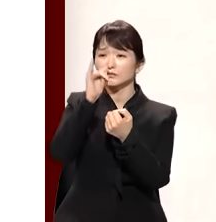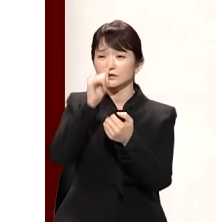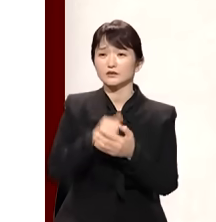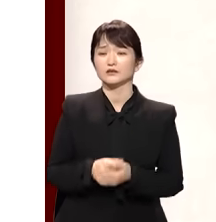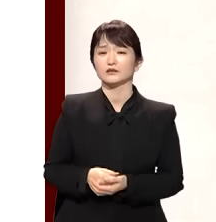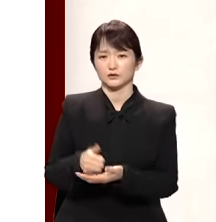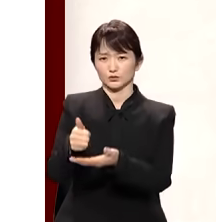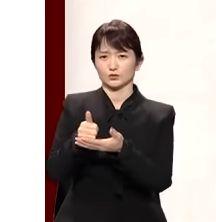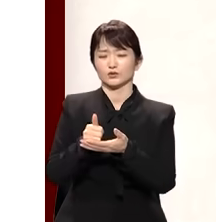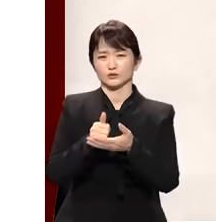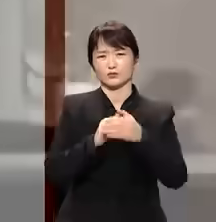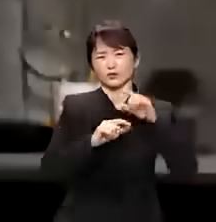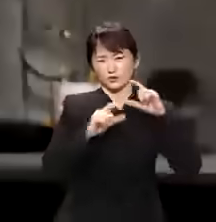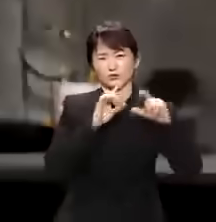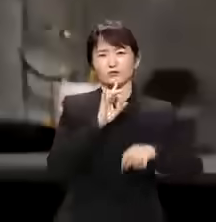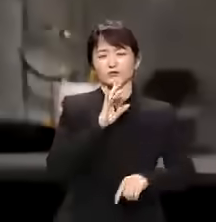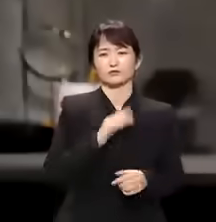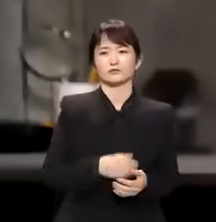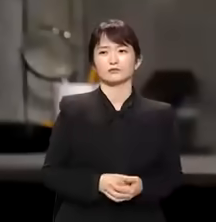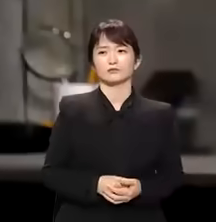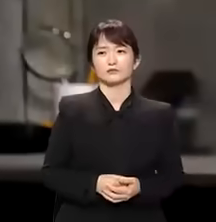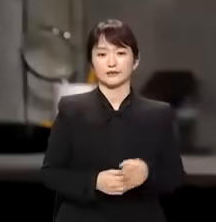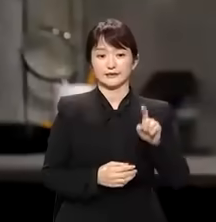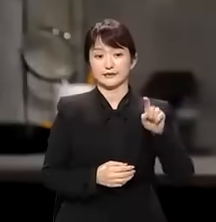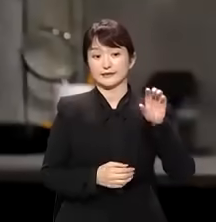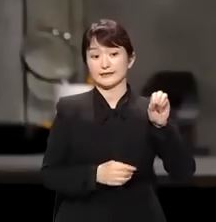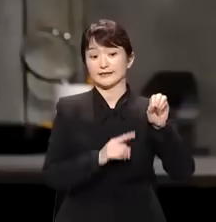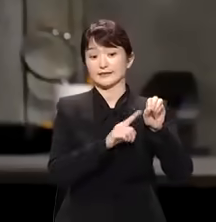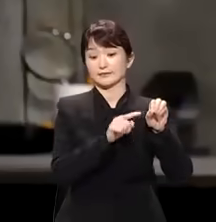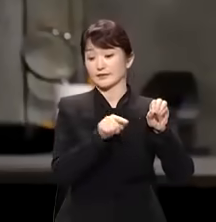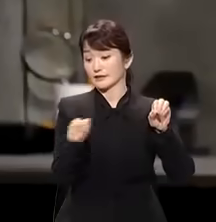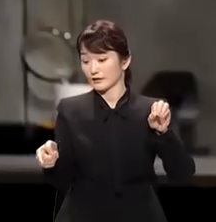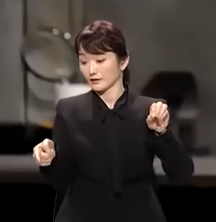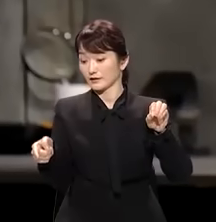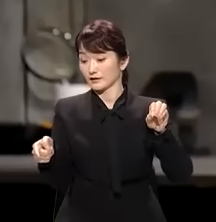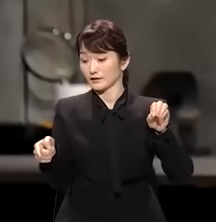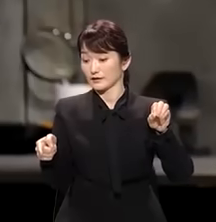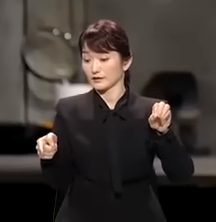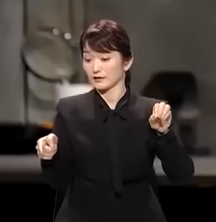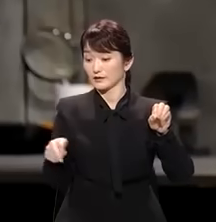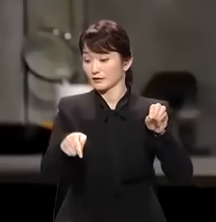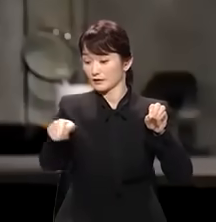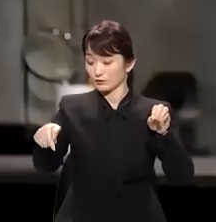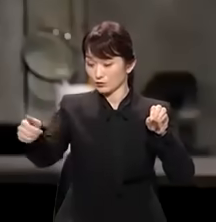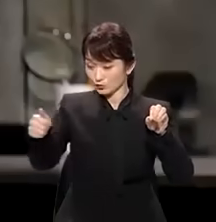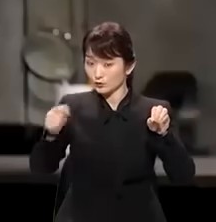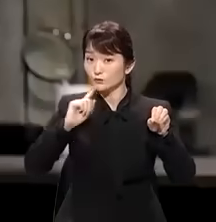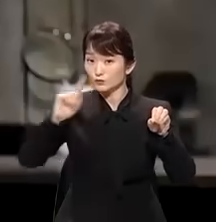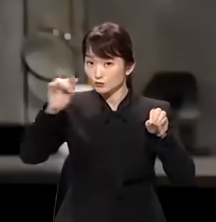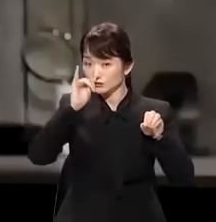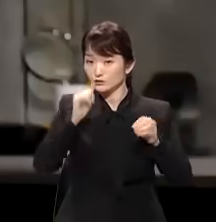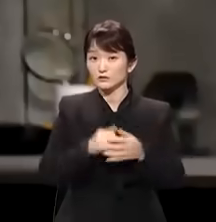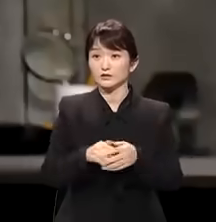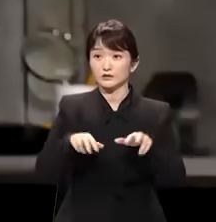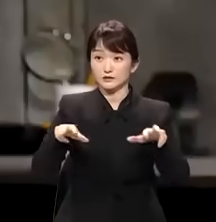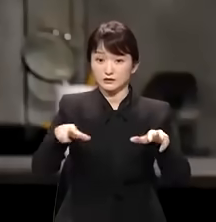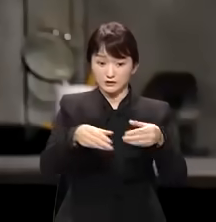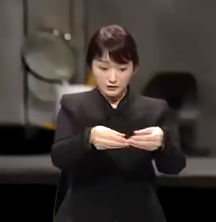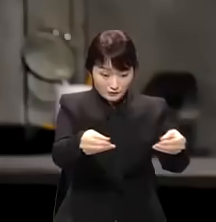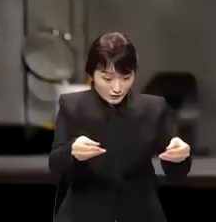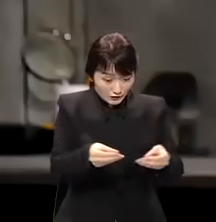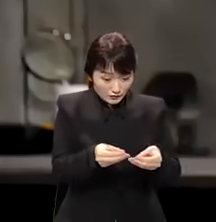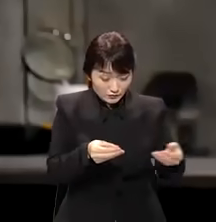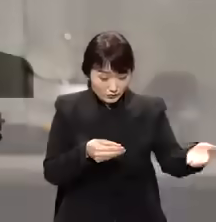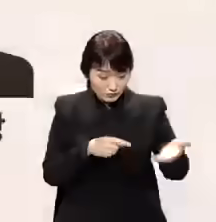손님의 주장입니다 손님 주장에 따르면 10만 원짜리 옆테이블도 아마 이걸 시켰던 걸로 보이고 지금 나온게 10만 원짜리